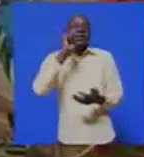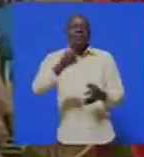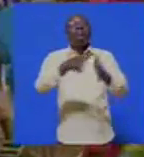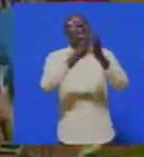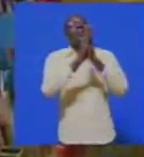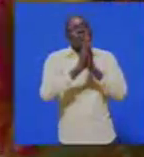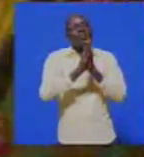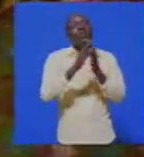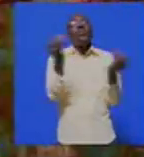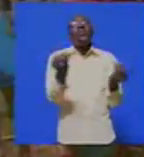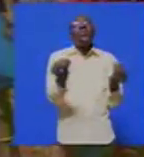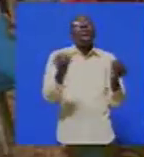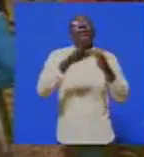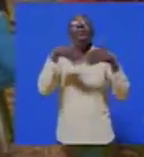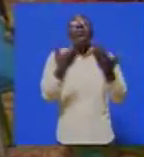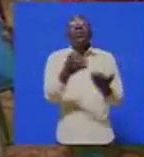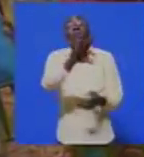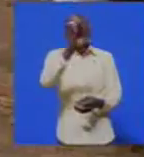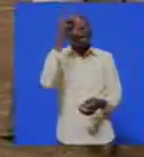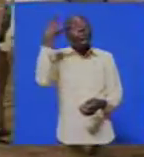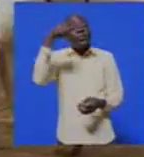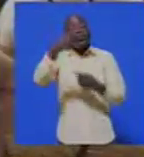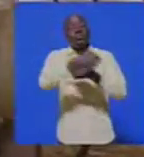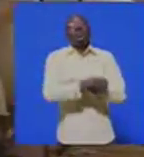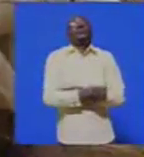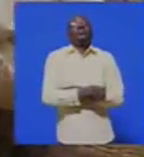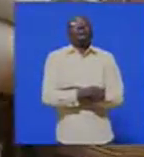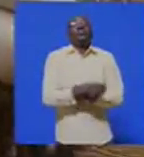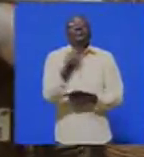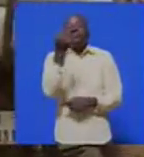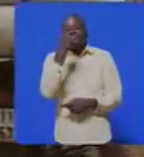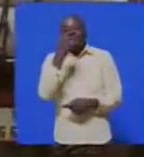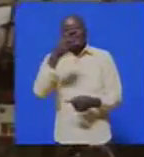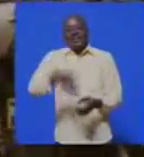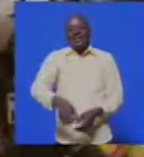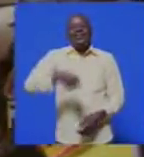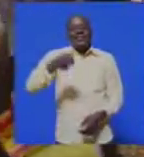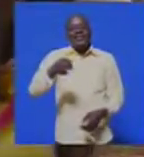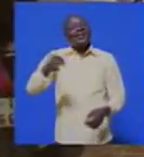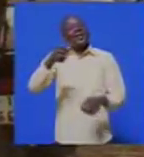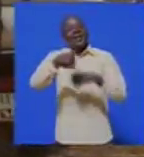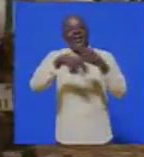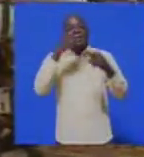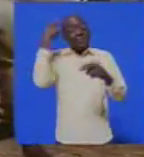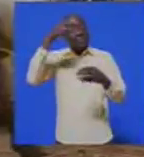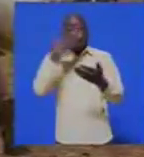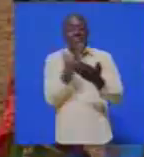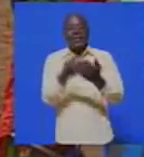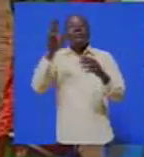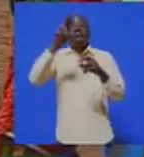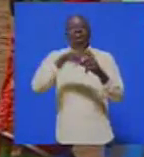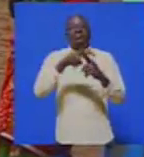où et comment elle trouvera la ration journalière. Le sac est déjà bien attaché sur le vélo.